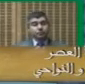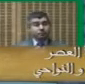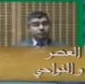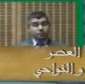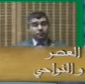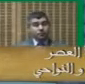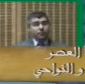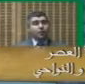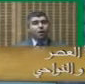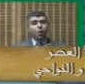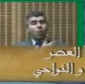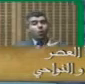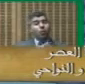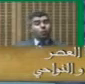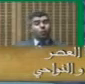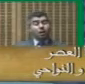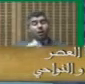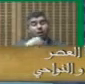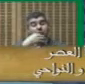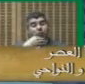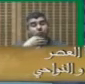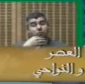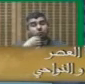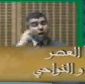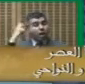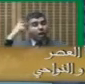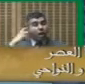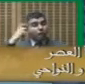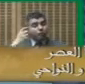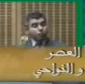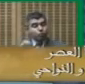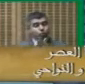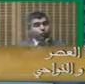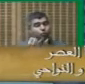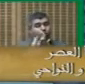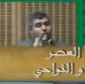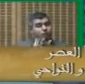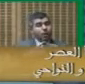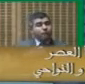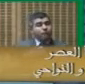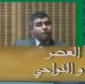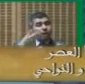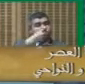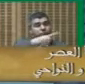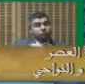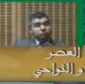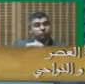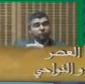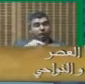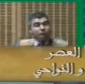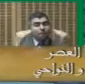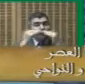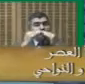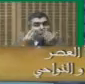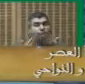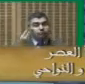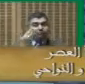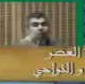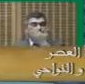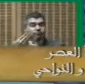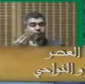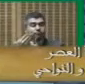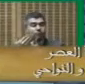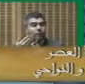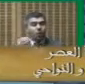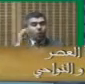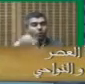فهل لدى الحكومة السيد الوزير تصور وتدابير عملية لمعالجة هذه الإشكالية وإيجاد صيغة تحود